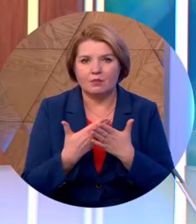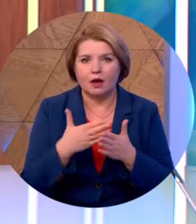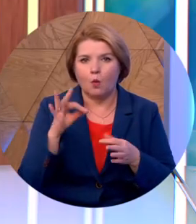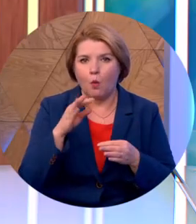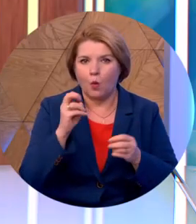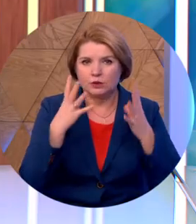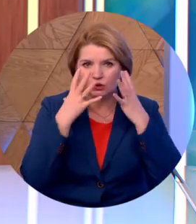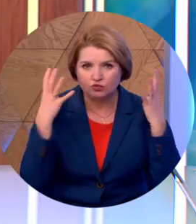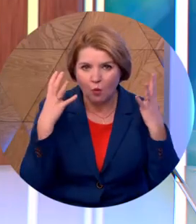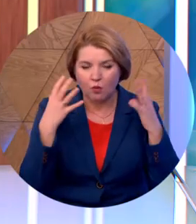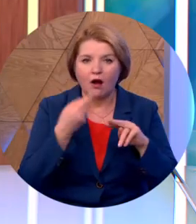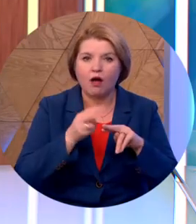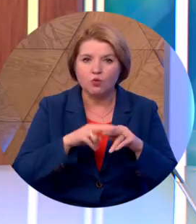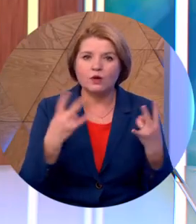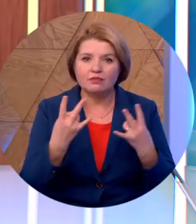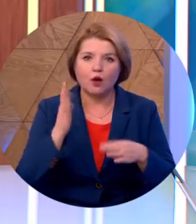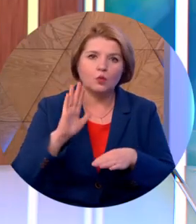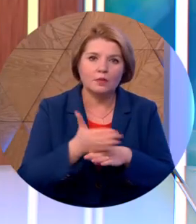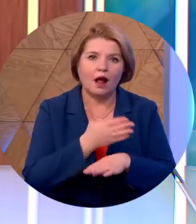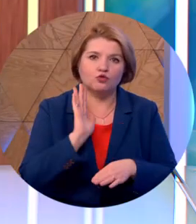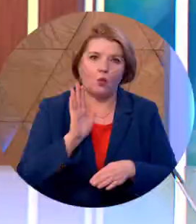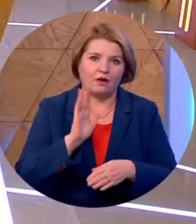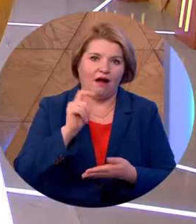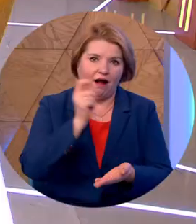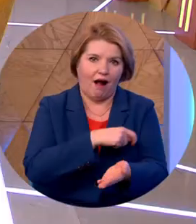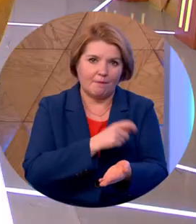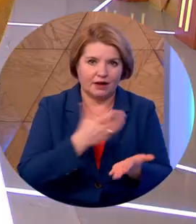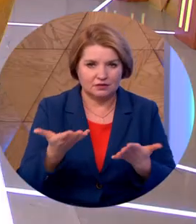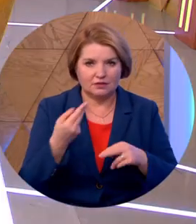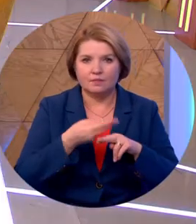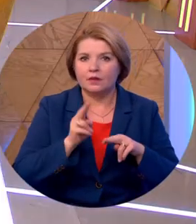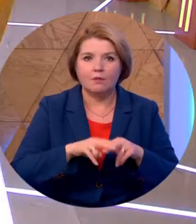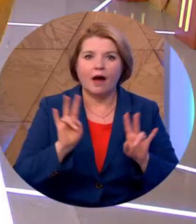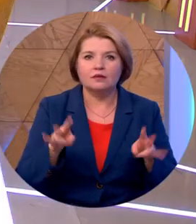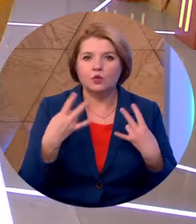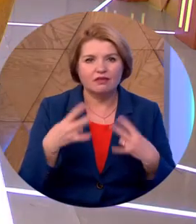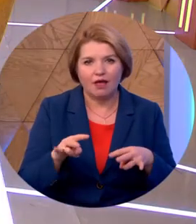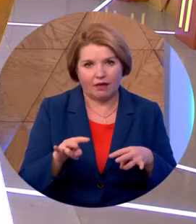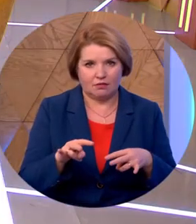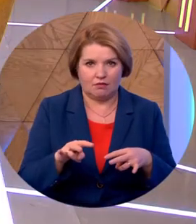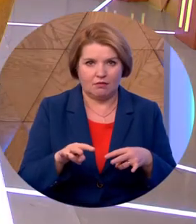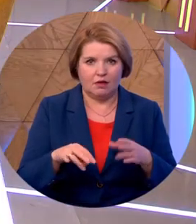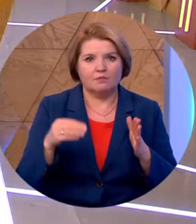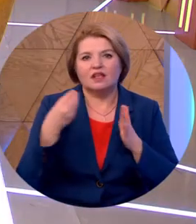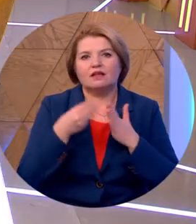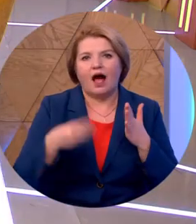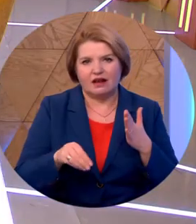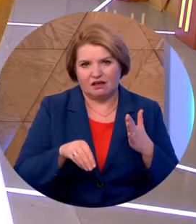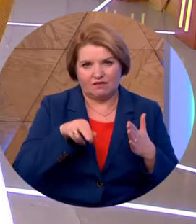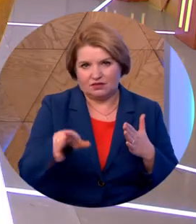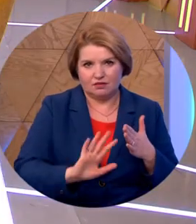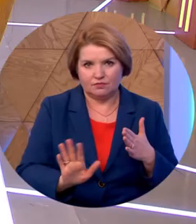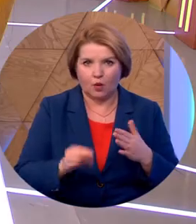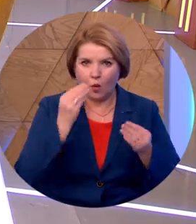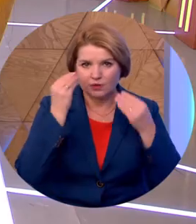нужно тоже снимать специальными капельницами поэтому не надо игнорировать приход к косметологу именно реабилитолога который